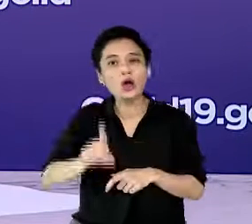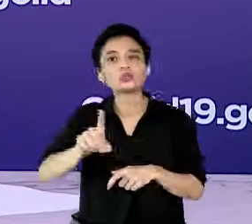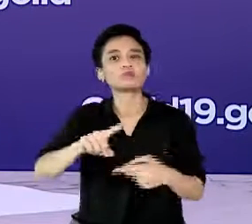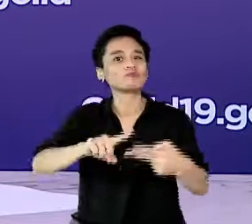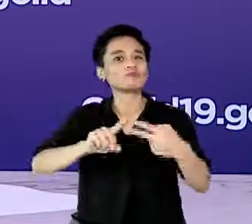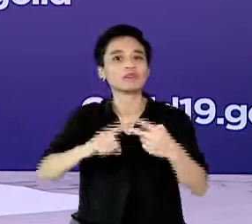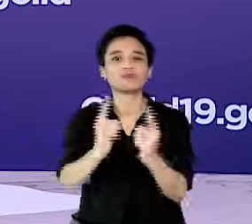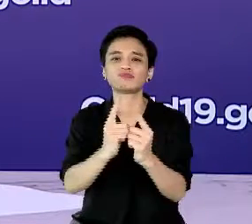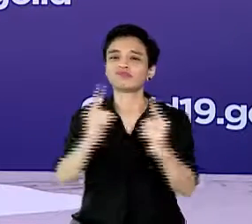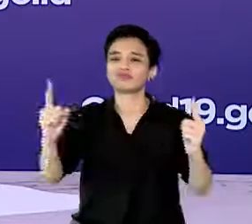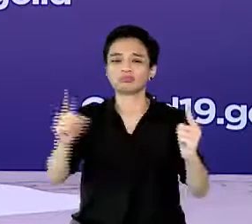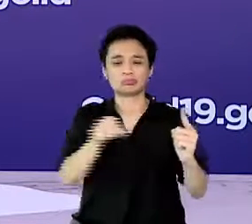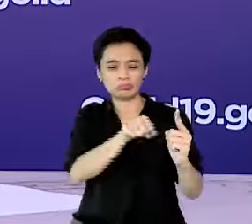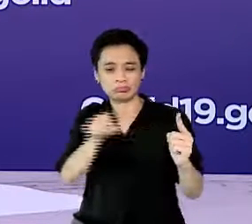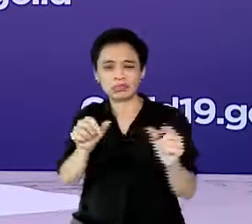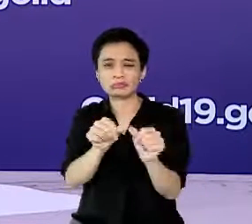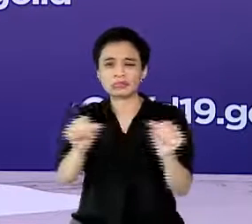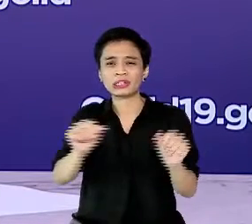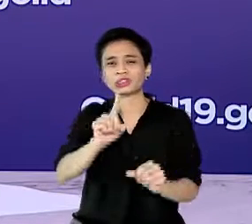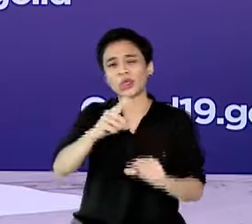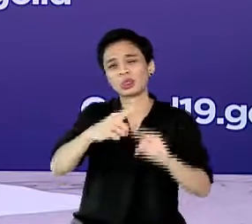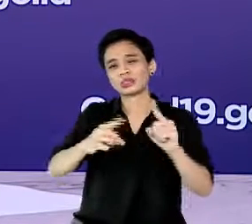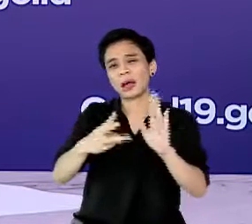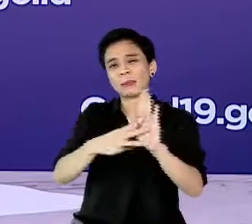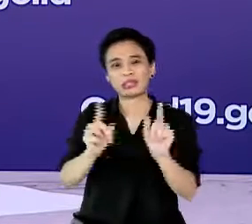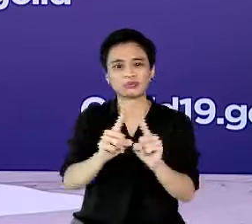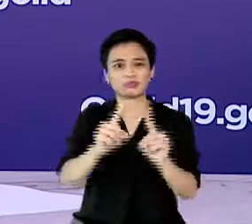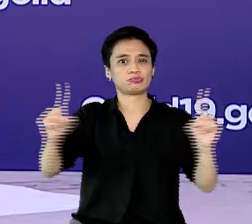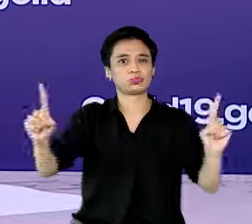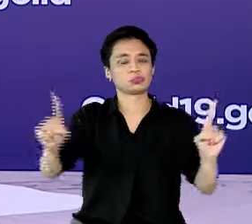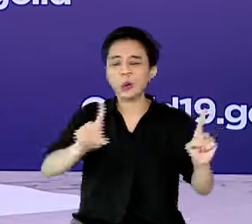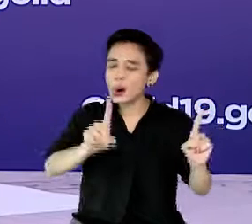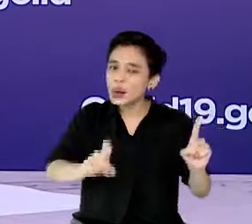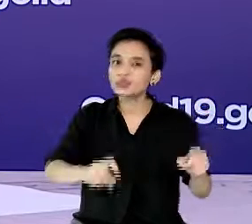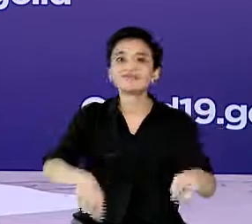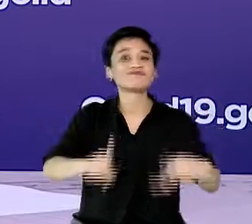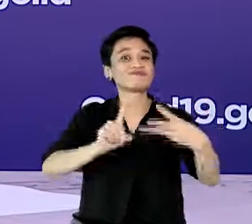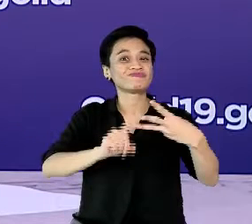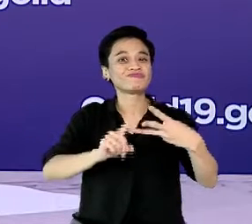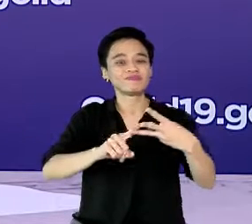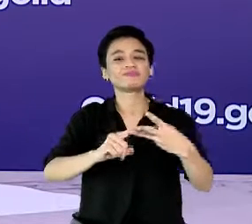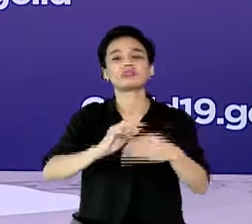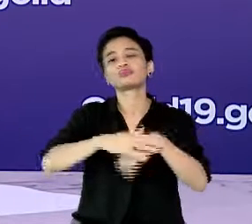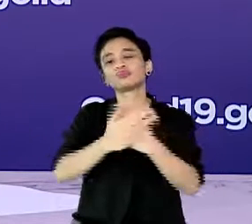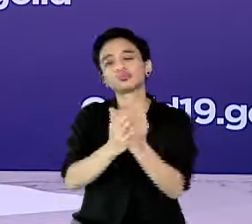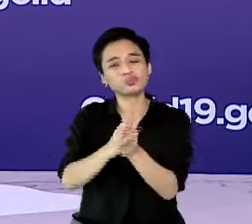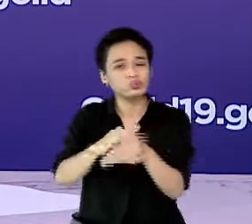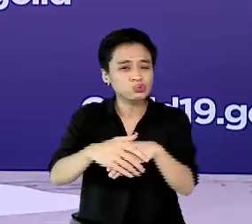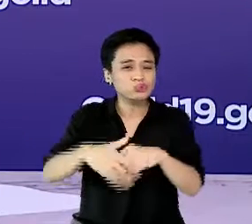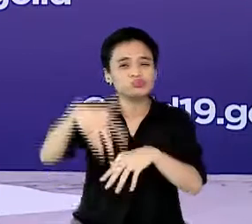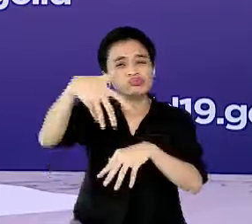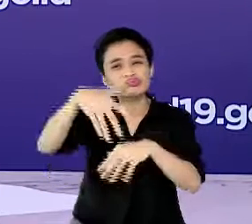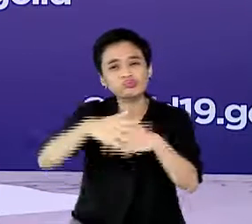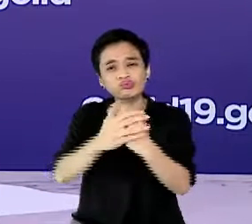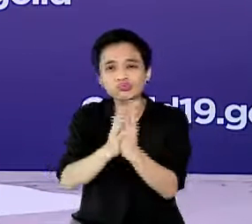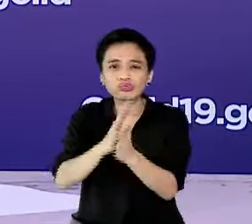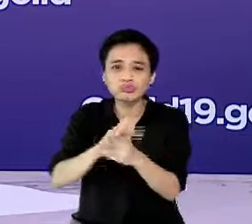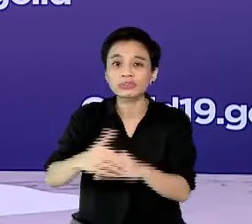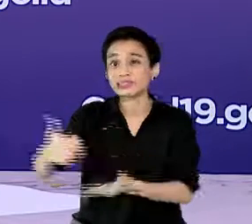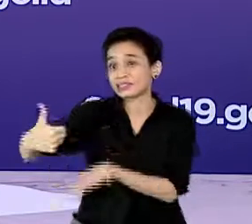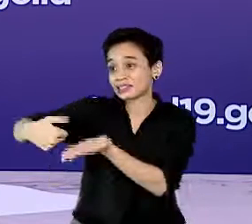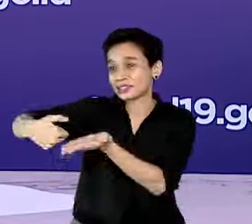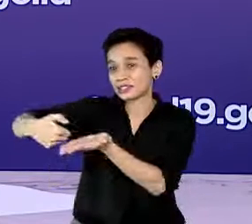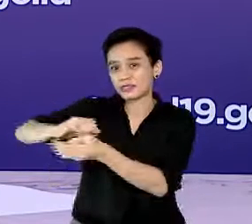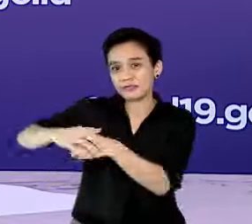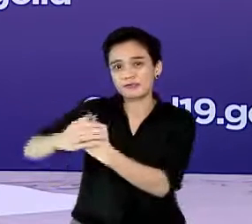menjaga jarak minimal satu setengah meter dengan orang lain dan terus membiasakan diri mencuci tangan secara rutin dan membawa